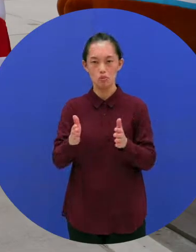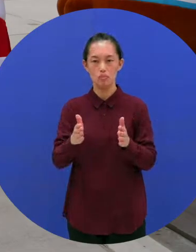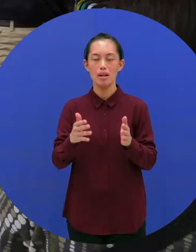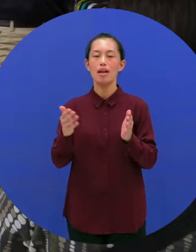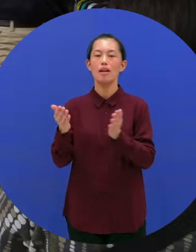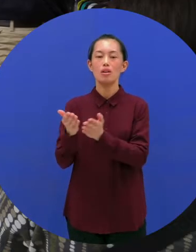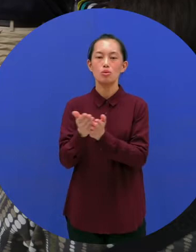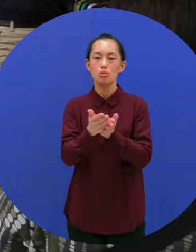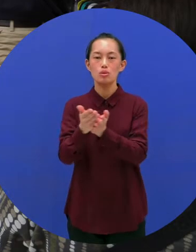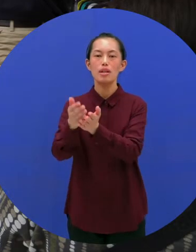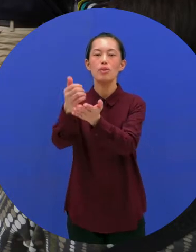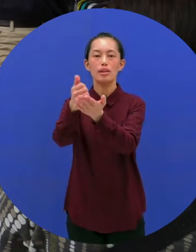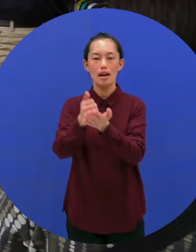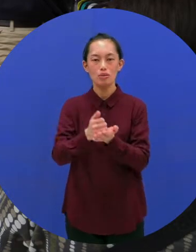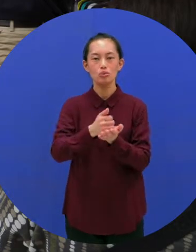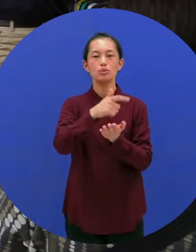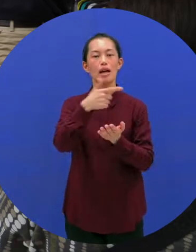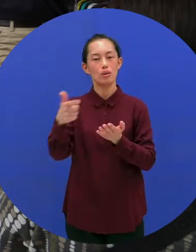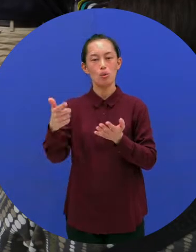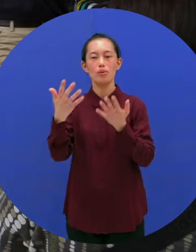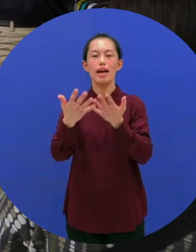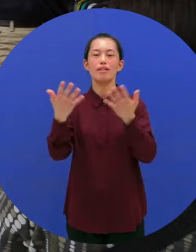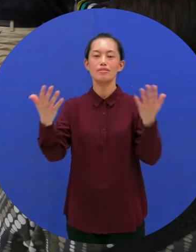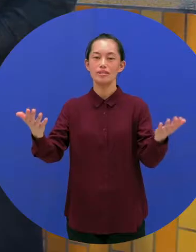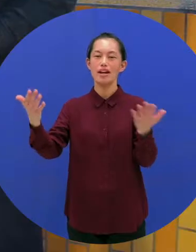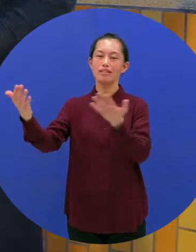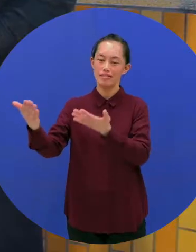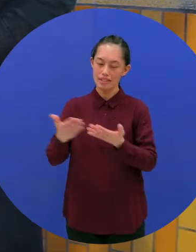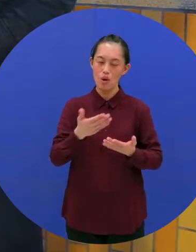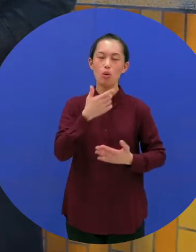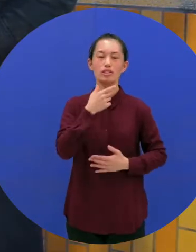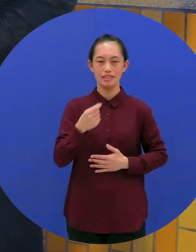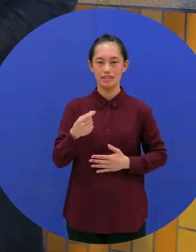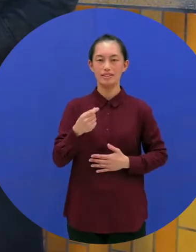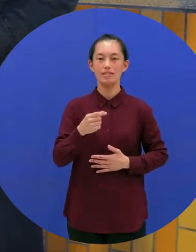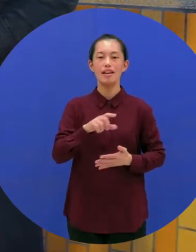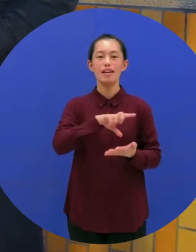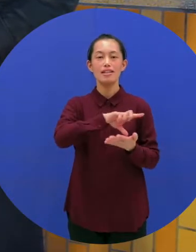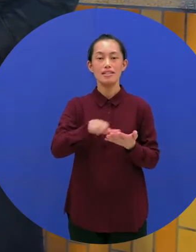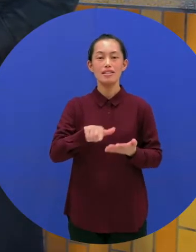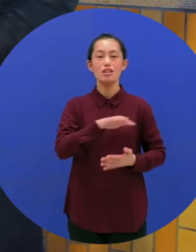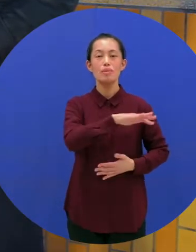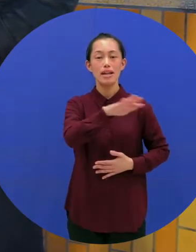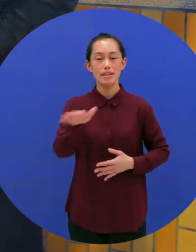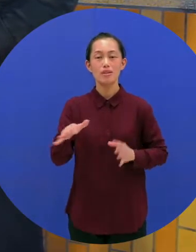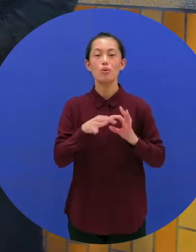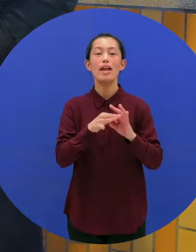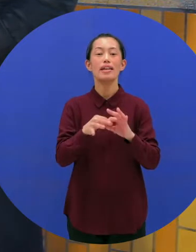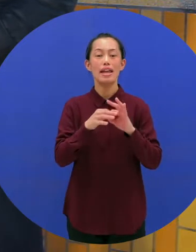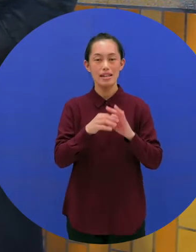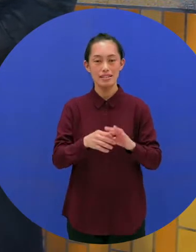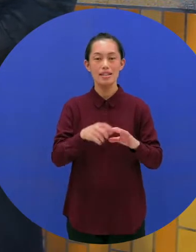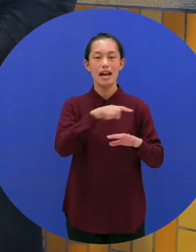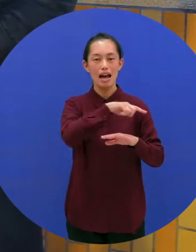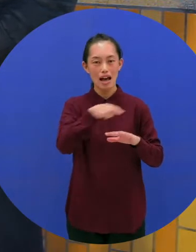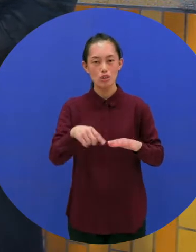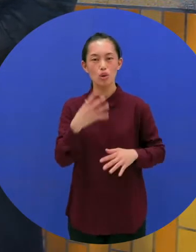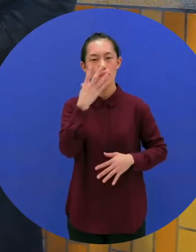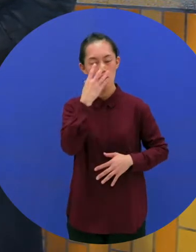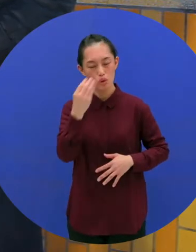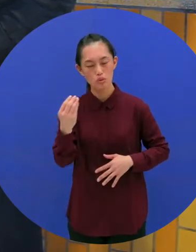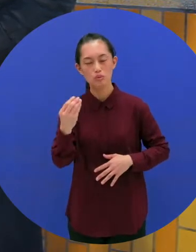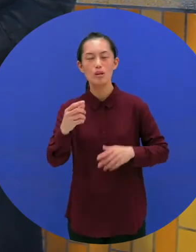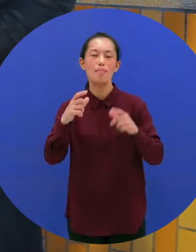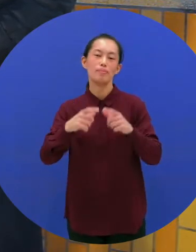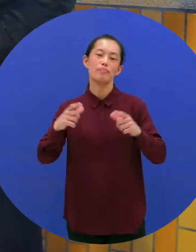外から多くの人を呼び込みたいと考えています。地元の皆さんの取り組みと連携し、田原ヶ浦半島の魅力をど